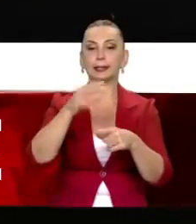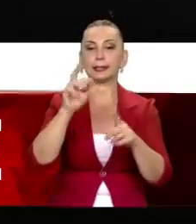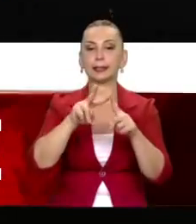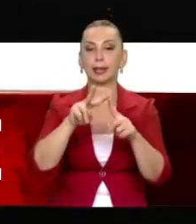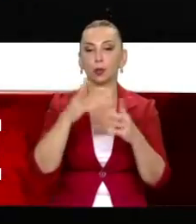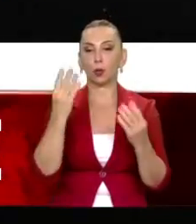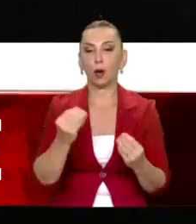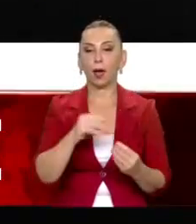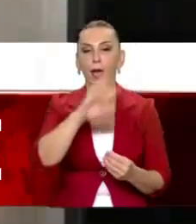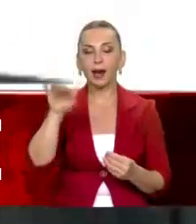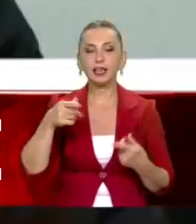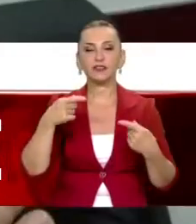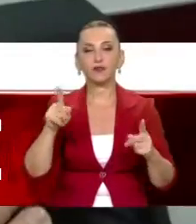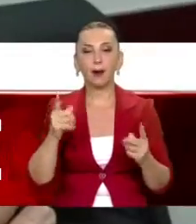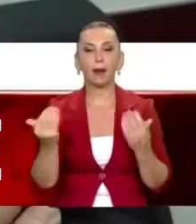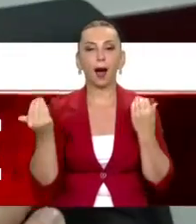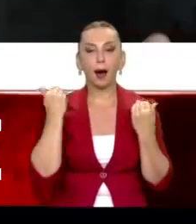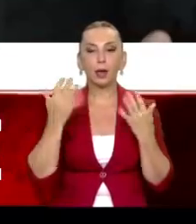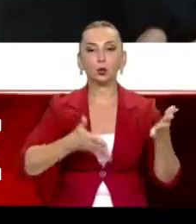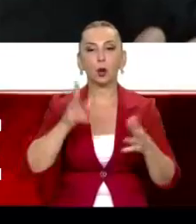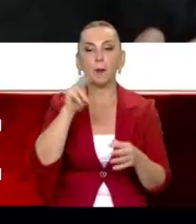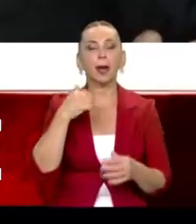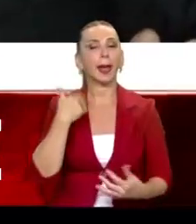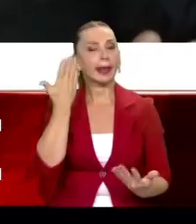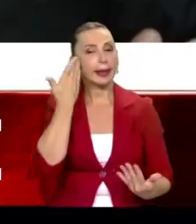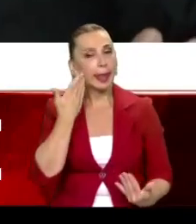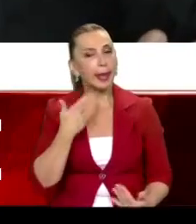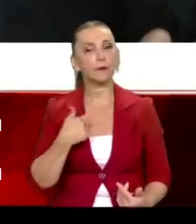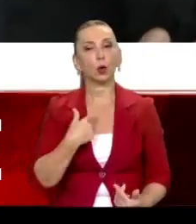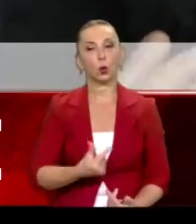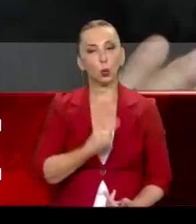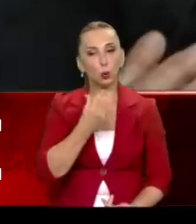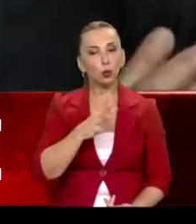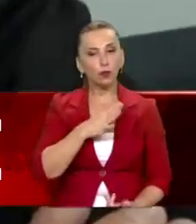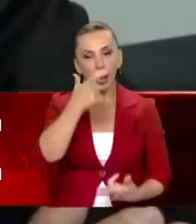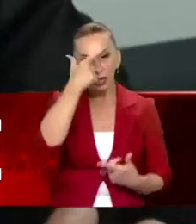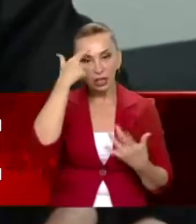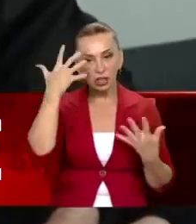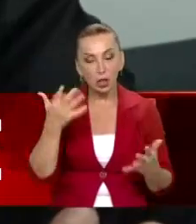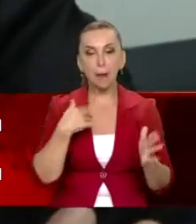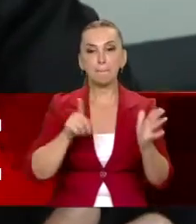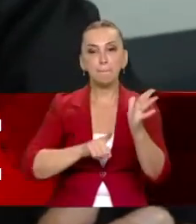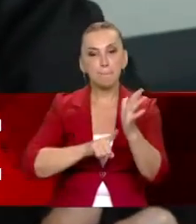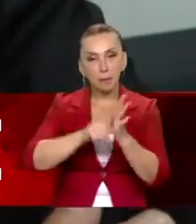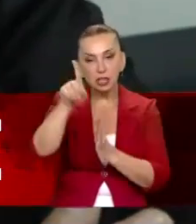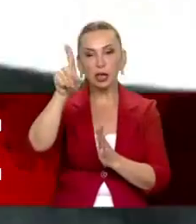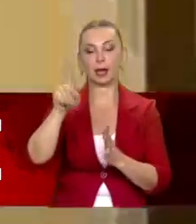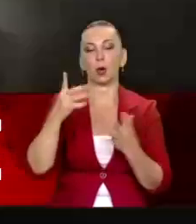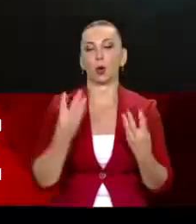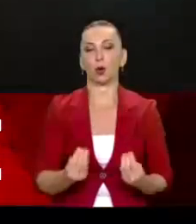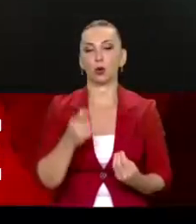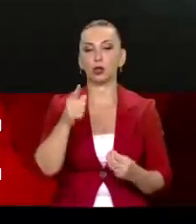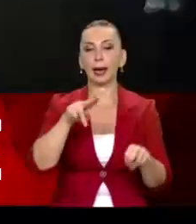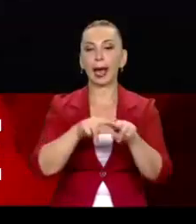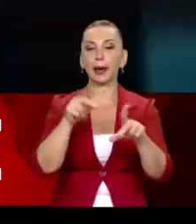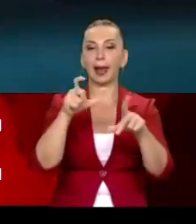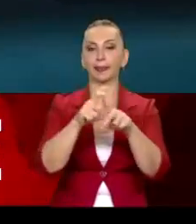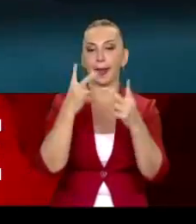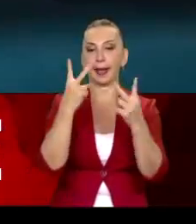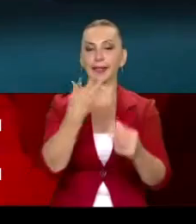farklı bir Arka Sokaklar seyredecek. Keyifliyiz, çok umutluyuz. İnşallah başarılı bir sezon olacak. Kanal